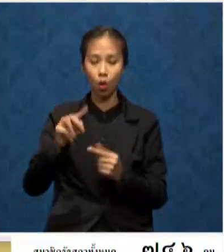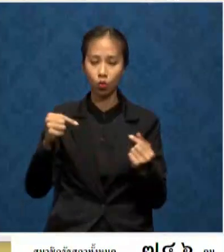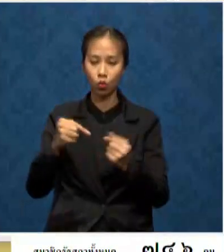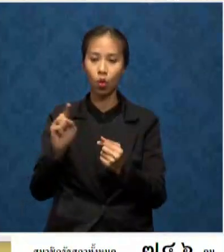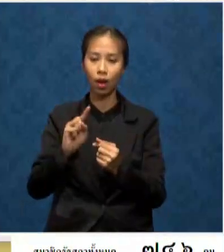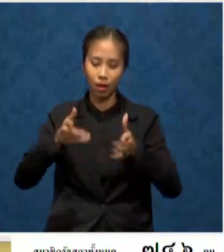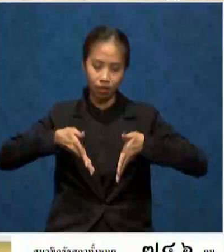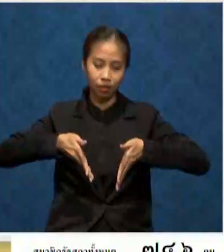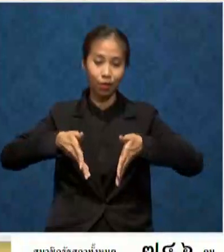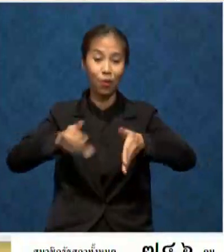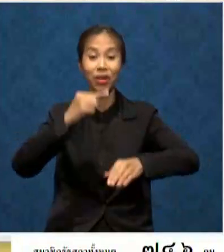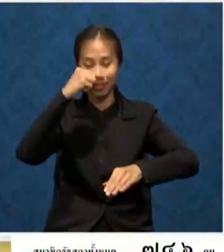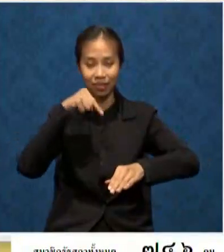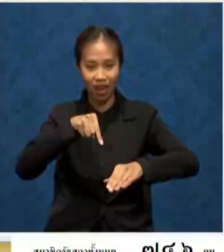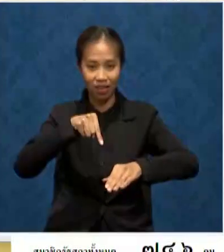ถวนลุของประเทศไย